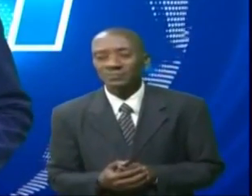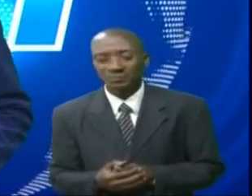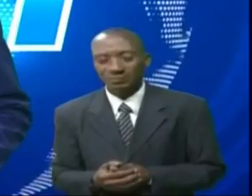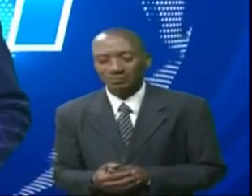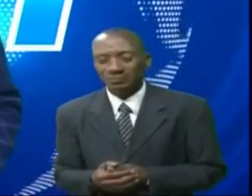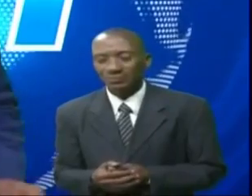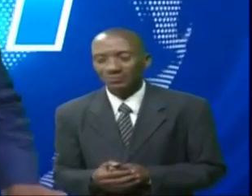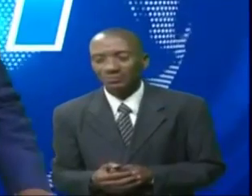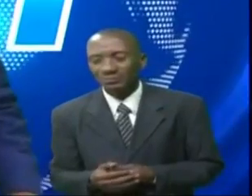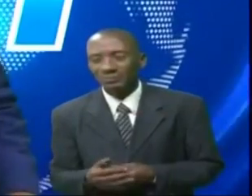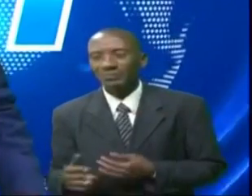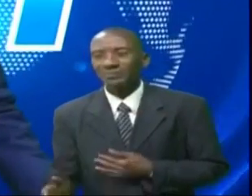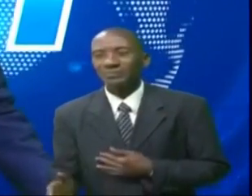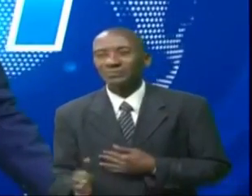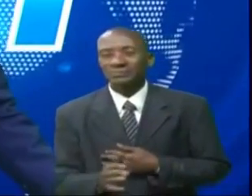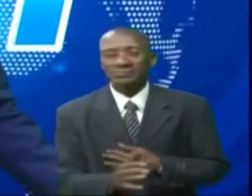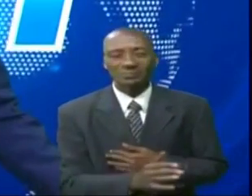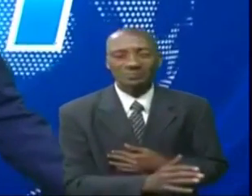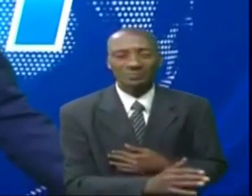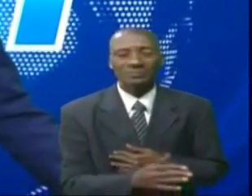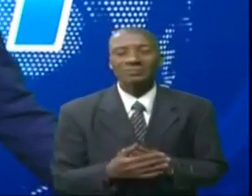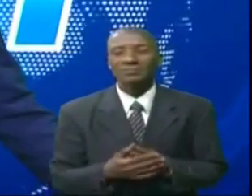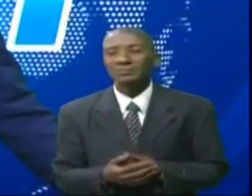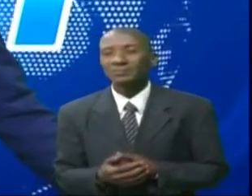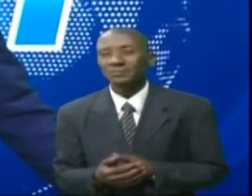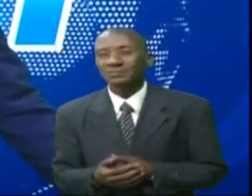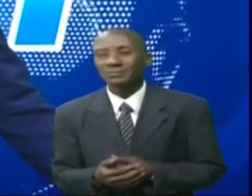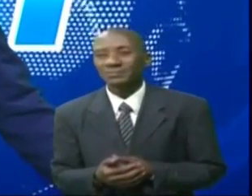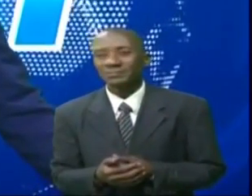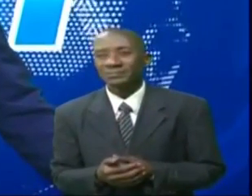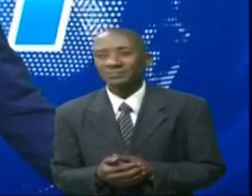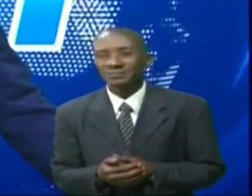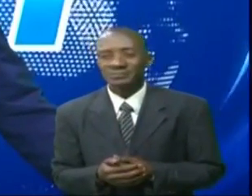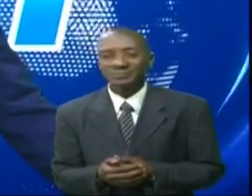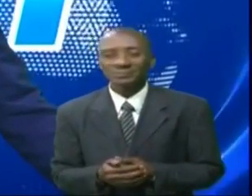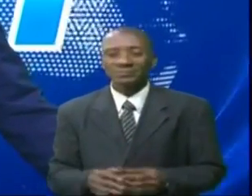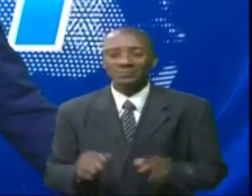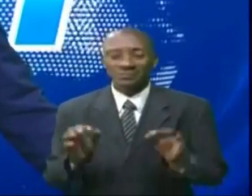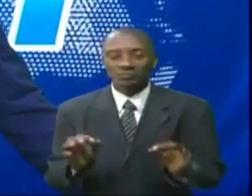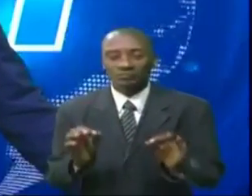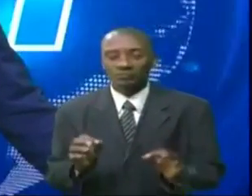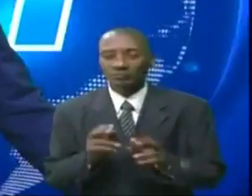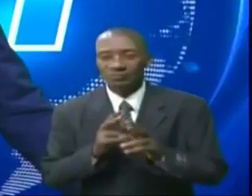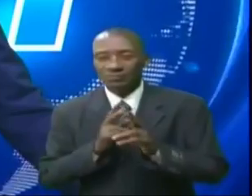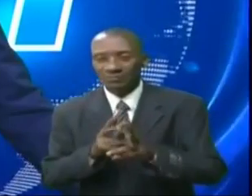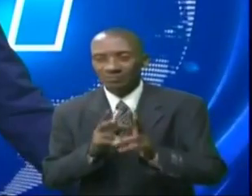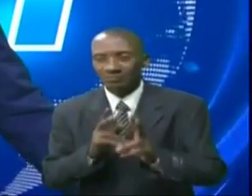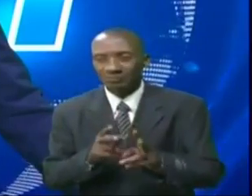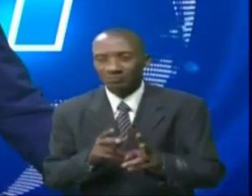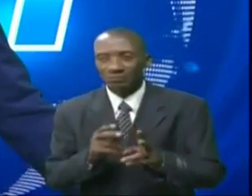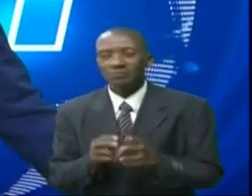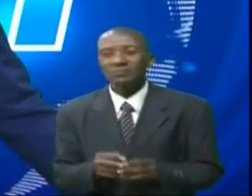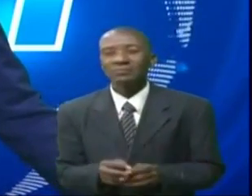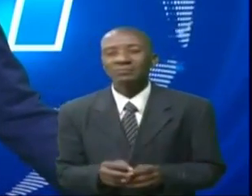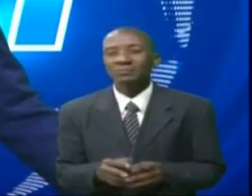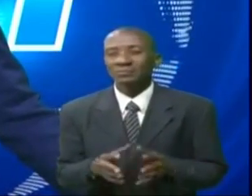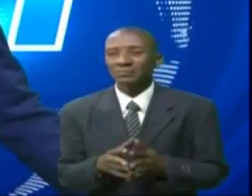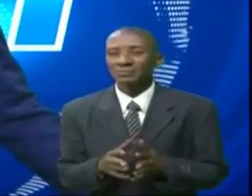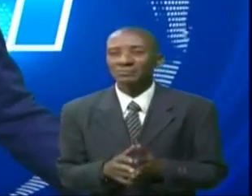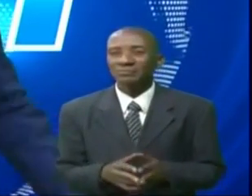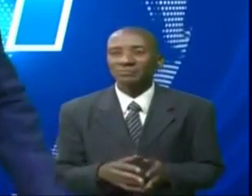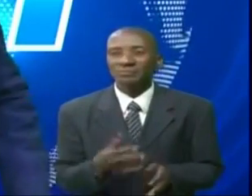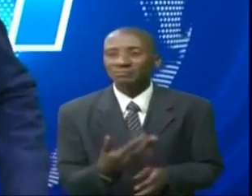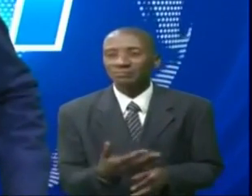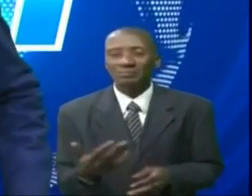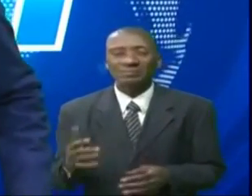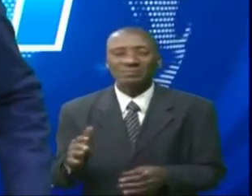coup de pouce à l'opération Kinbo-Peto. La commune de Limété vient de réceptionner un lot important de matériel d'assainissement pour rendre